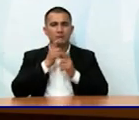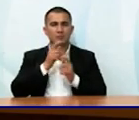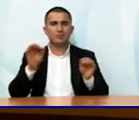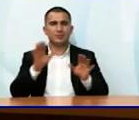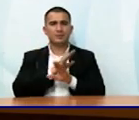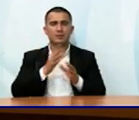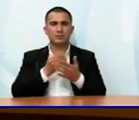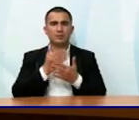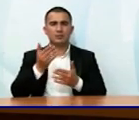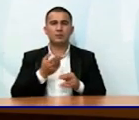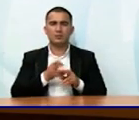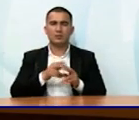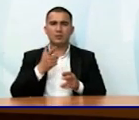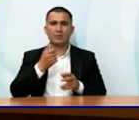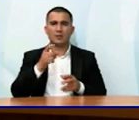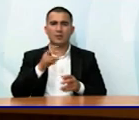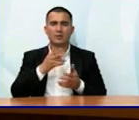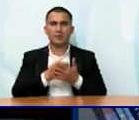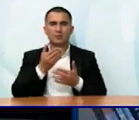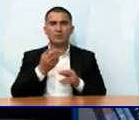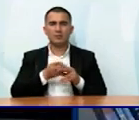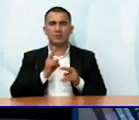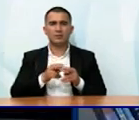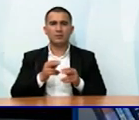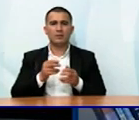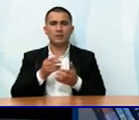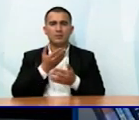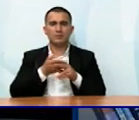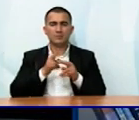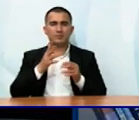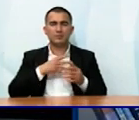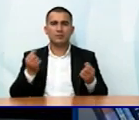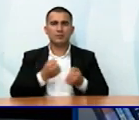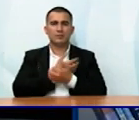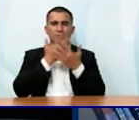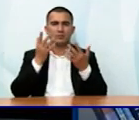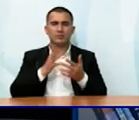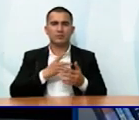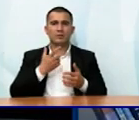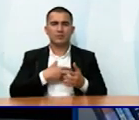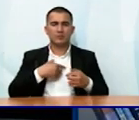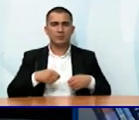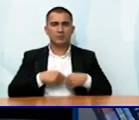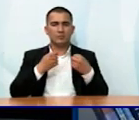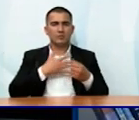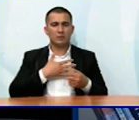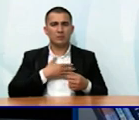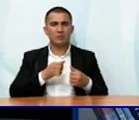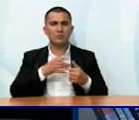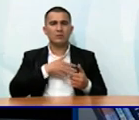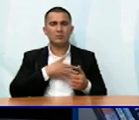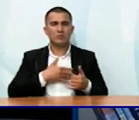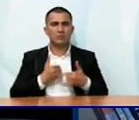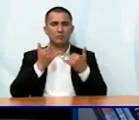Matlali g'azal berilgan. Shuningdek, vasluyin obod qildim, buzdi hijron oqibat.